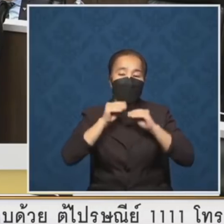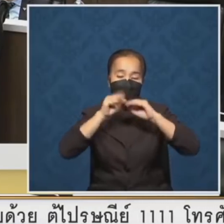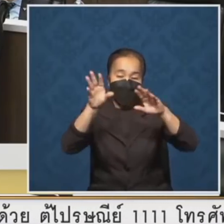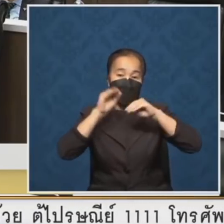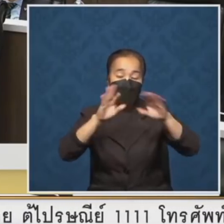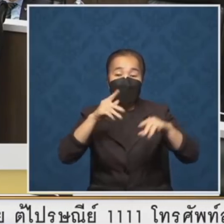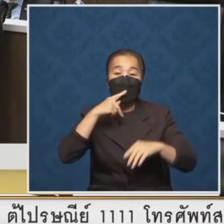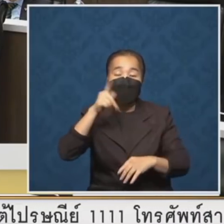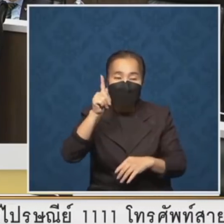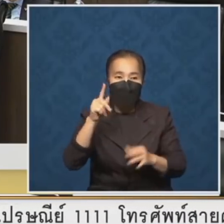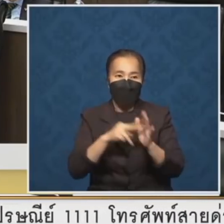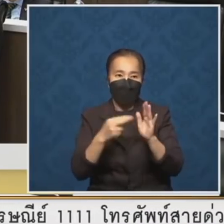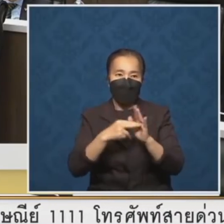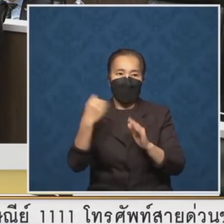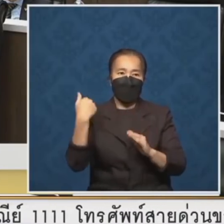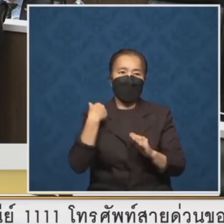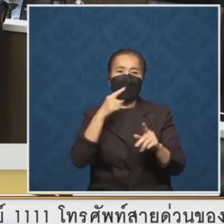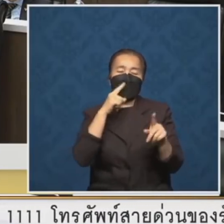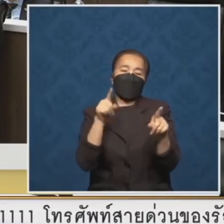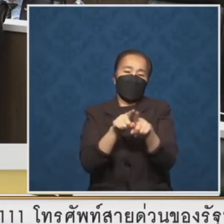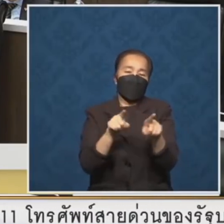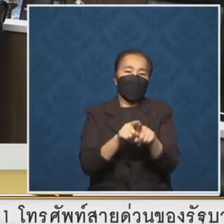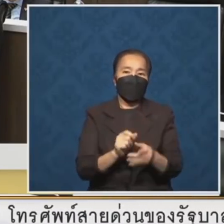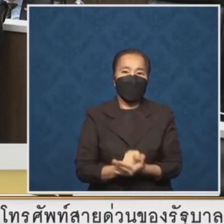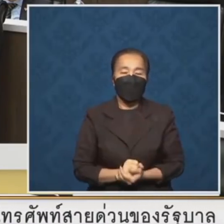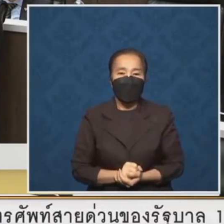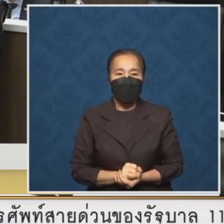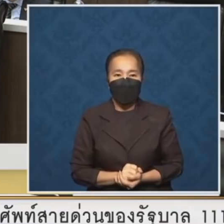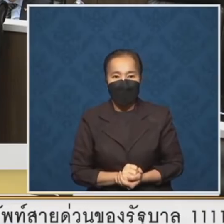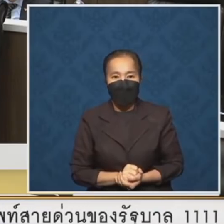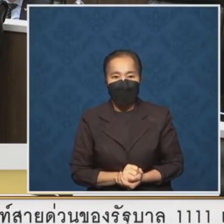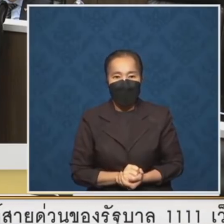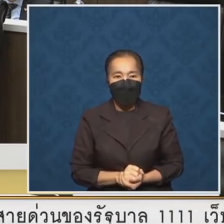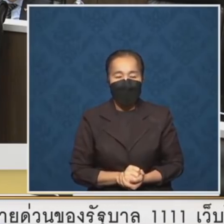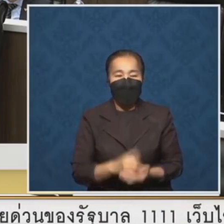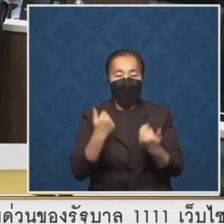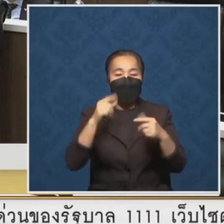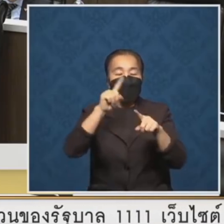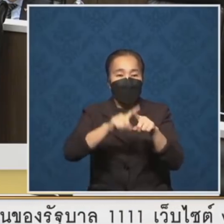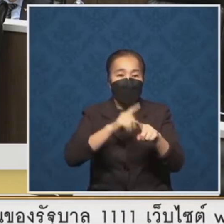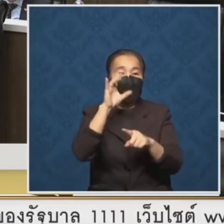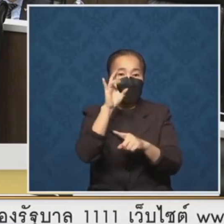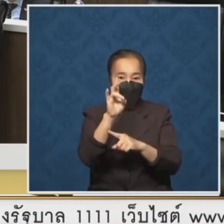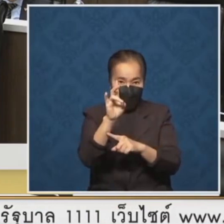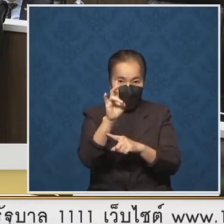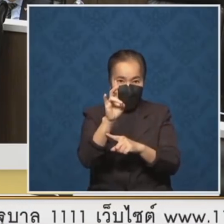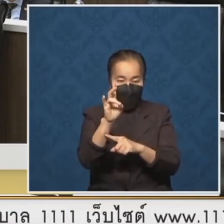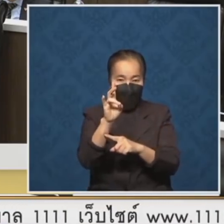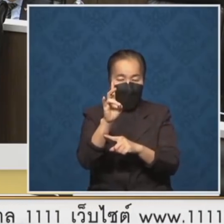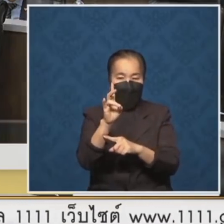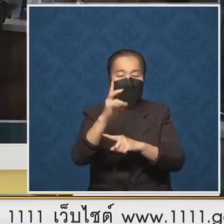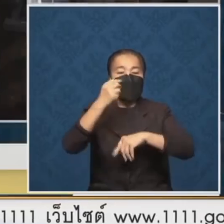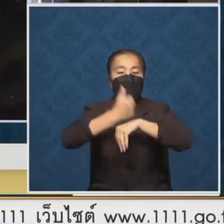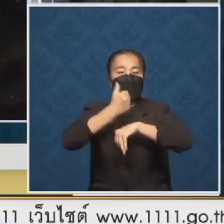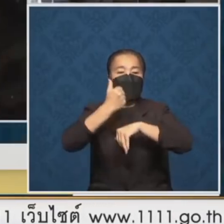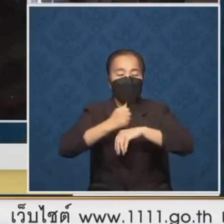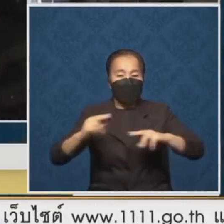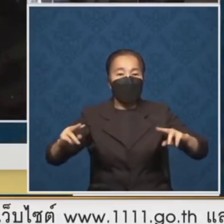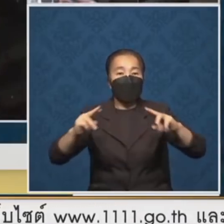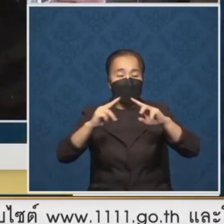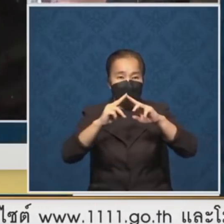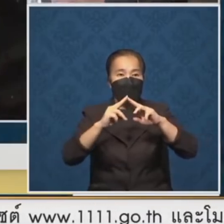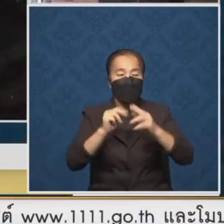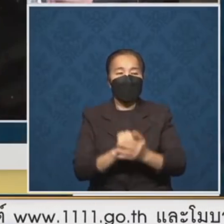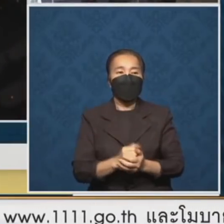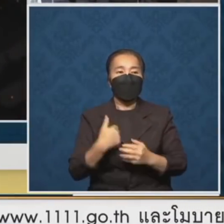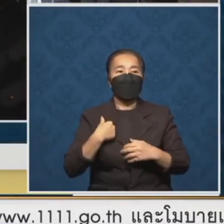าลมาข่าวเดียวก็พอครับจนเมื่อเดือนกรกฎาคมครับท่านรัฐมนตรีก็เปิดหน้าครับว่าต้อง